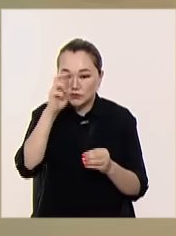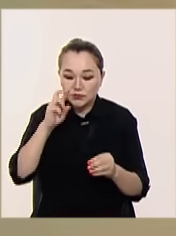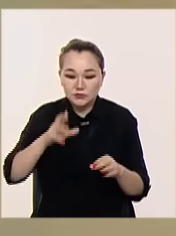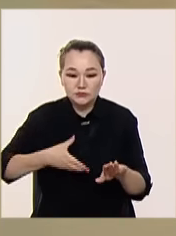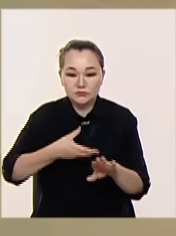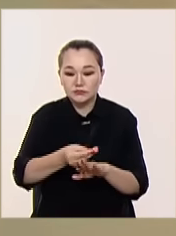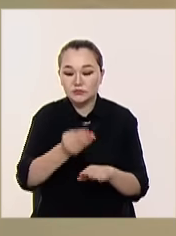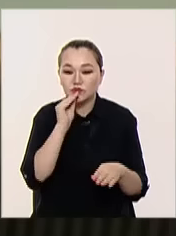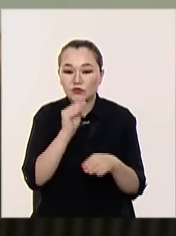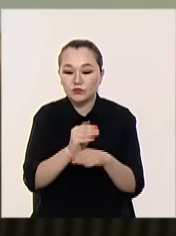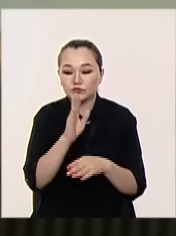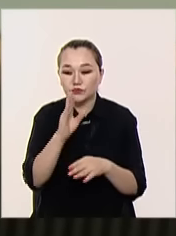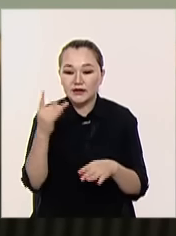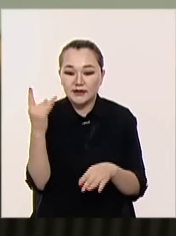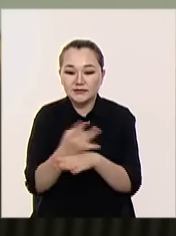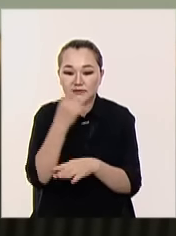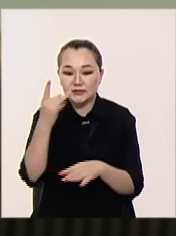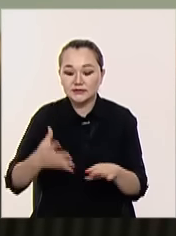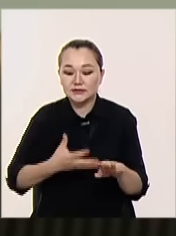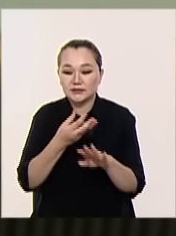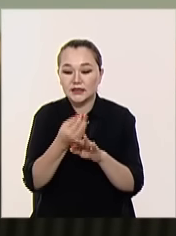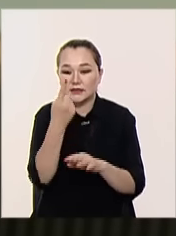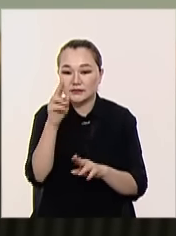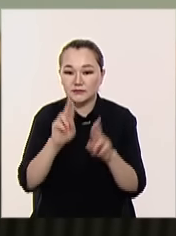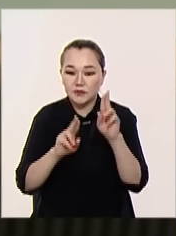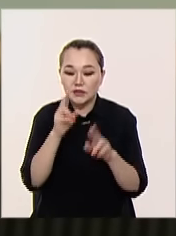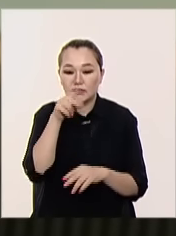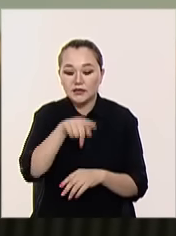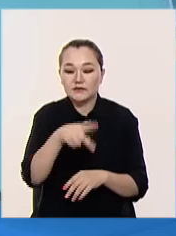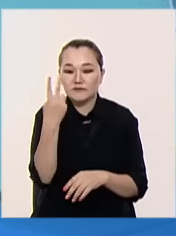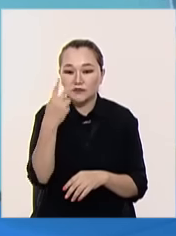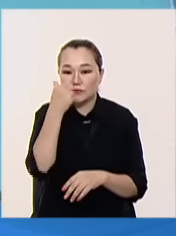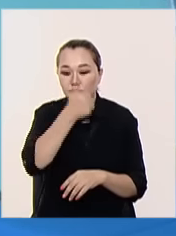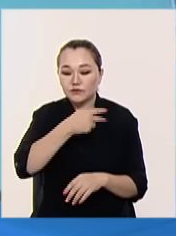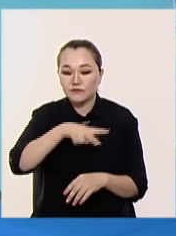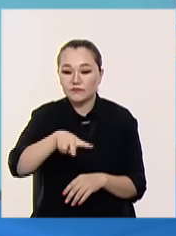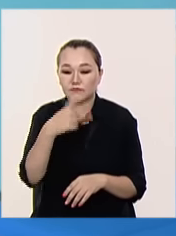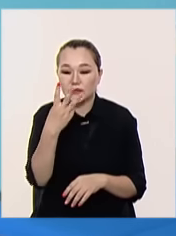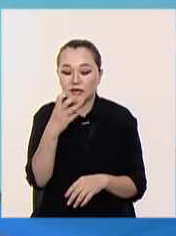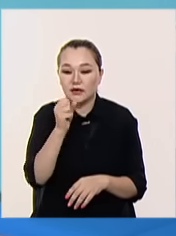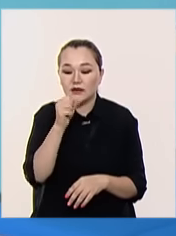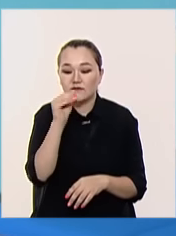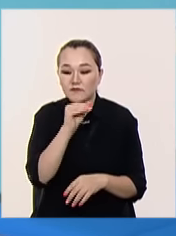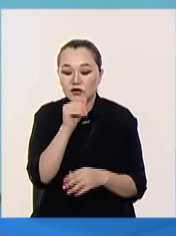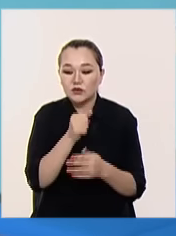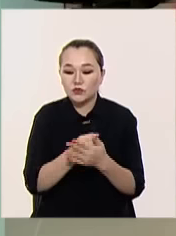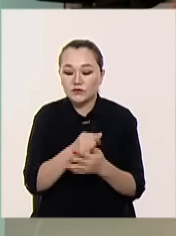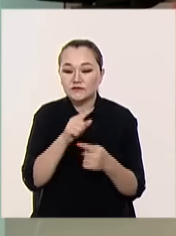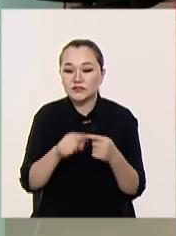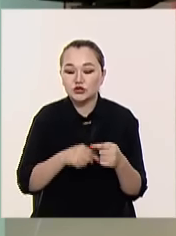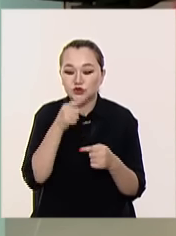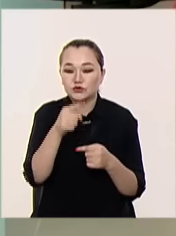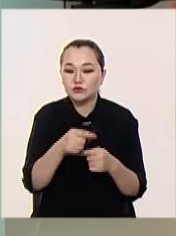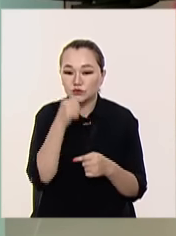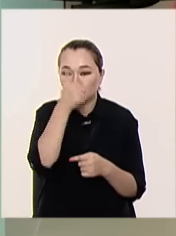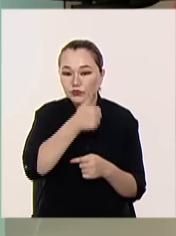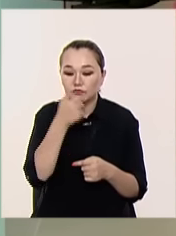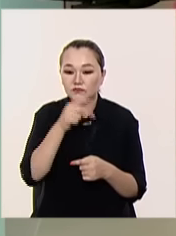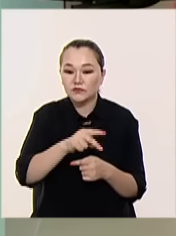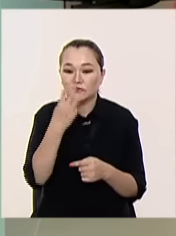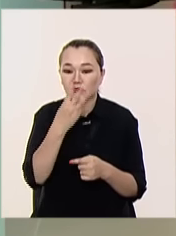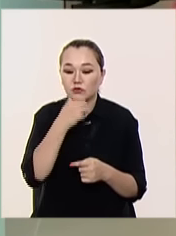Бұл бір реттік өтемақы. Тек бір ғана шарт 2022 жылдың 23 ақпанынан бастап келесі 12 айда, яғни